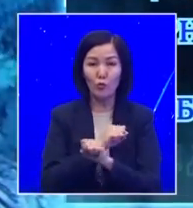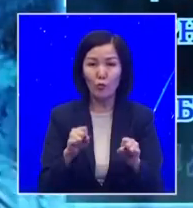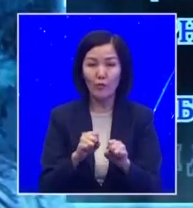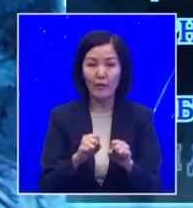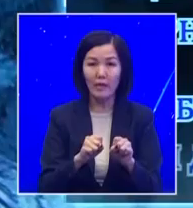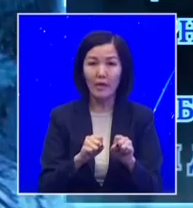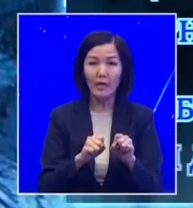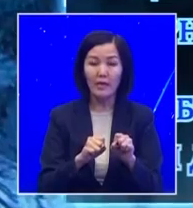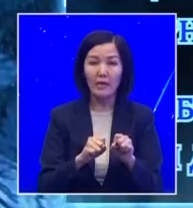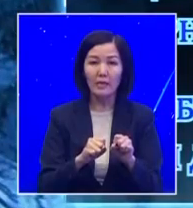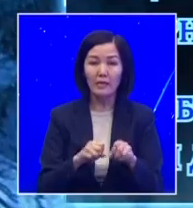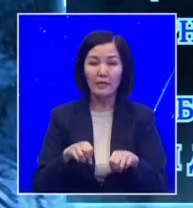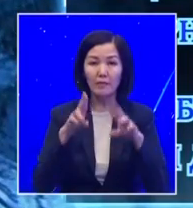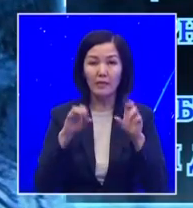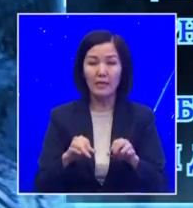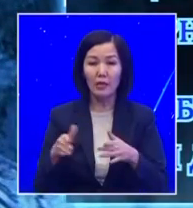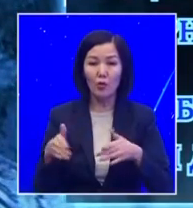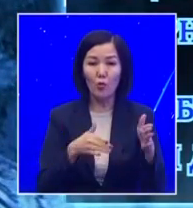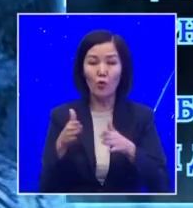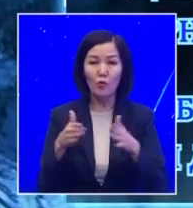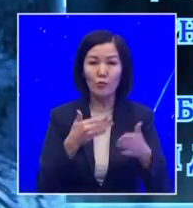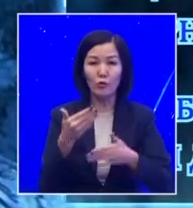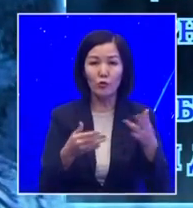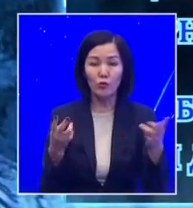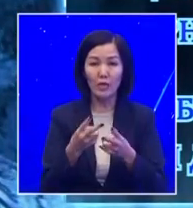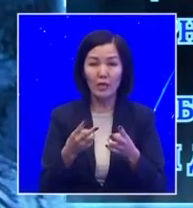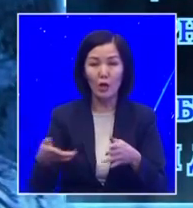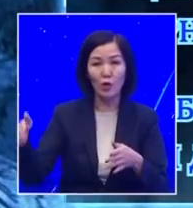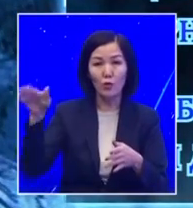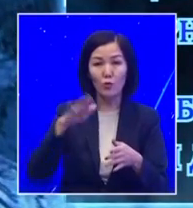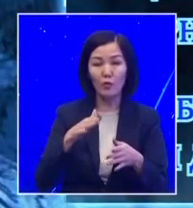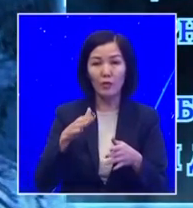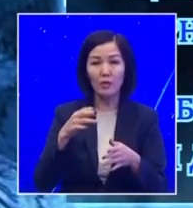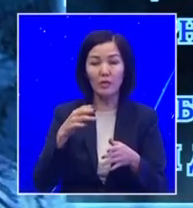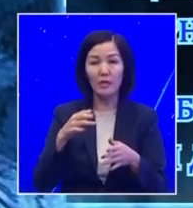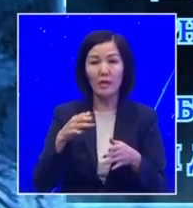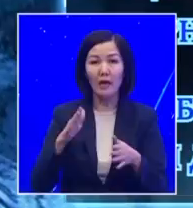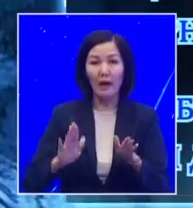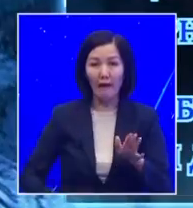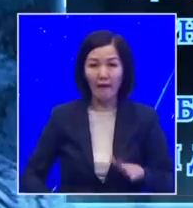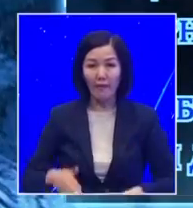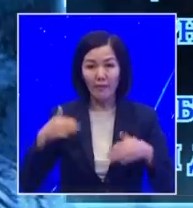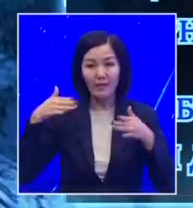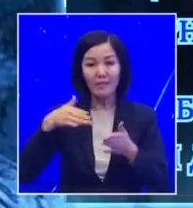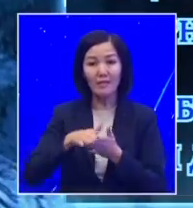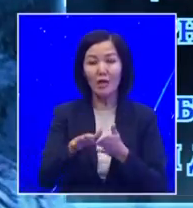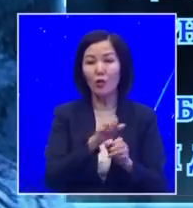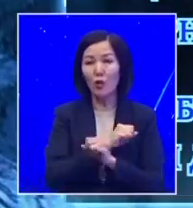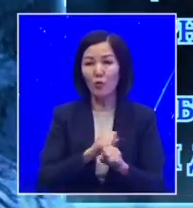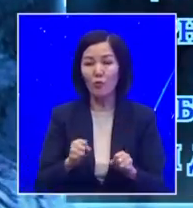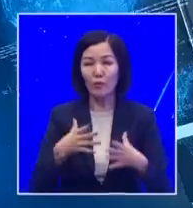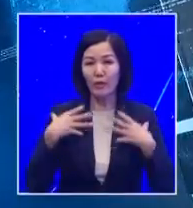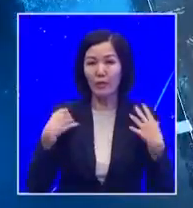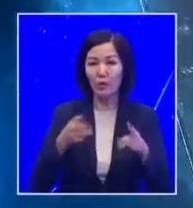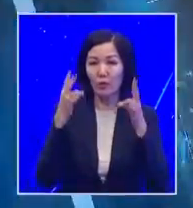көтерілу үшін арнайы белгіленген жермен ғана жүріңіз. Төбешіктерден аяқпен сырғанауға болмайды. Ол денсаулығыңызға зақым